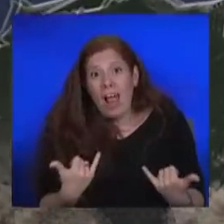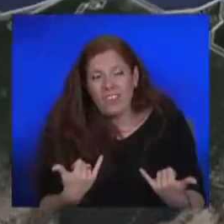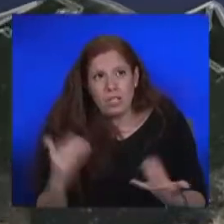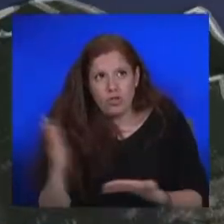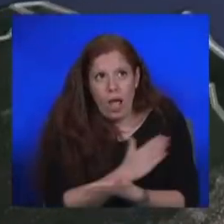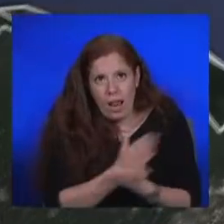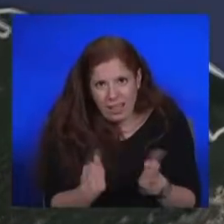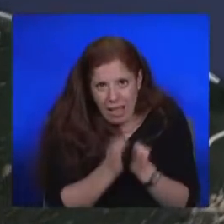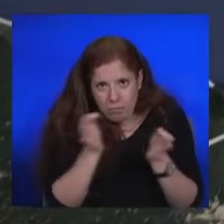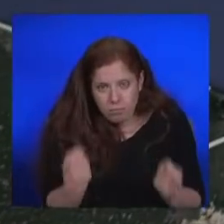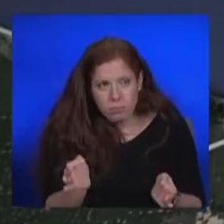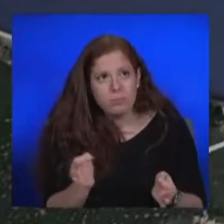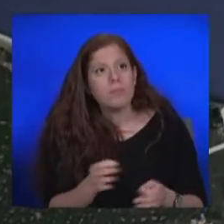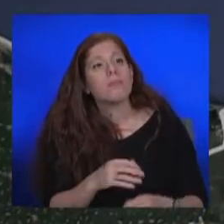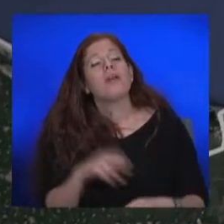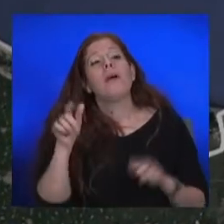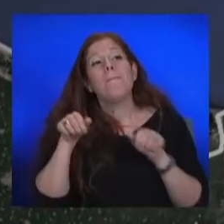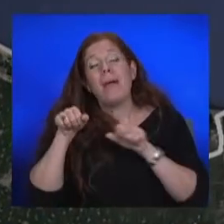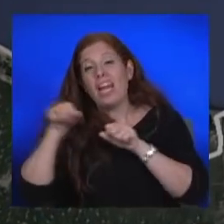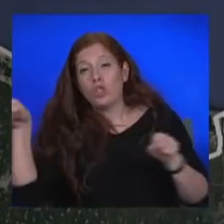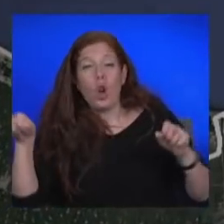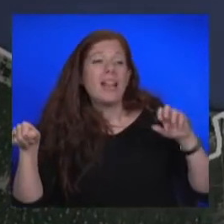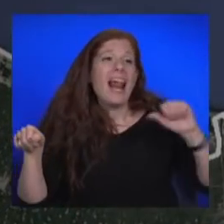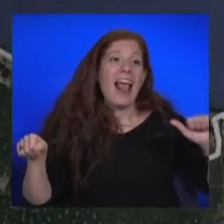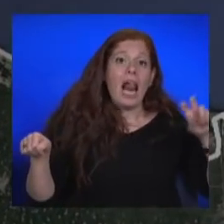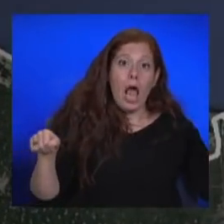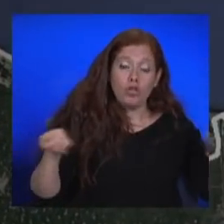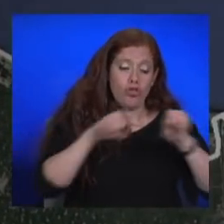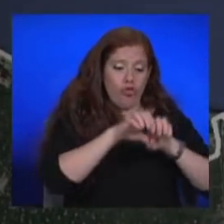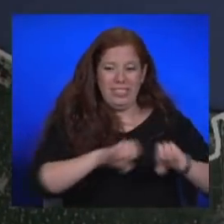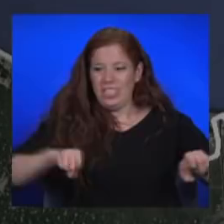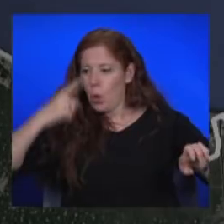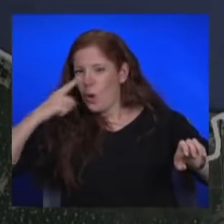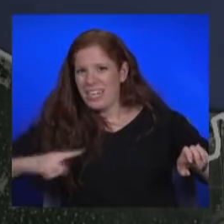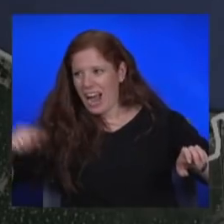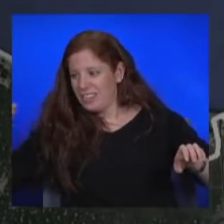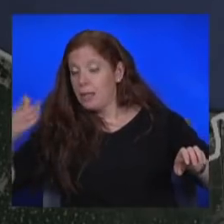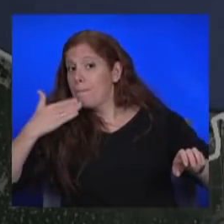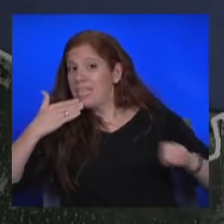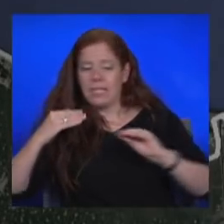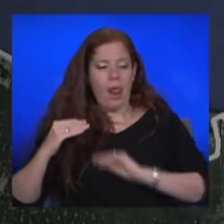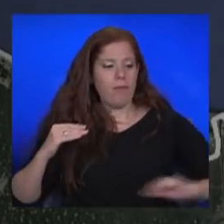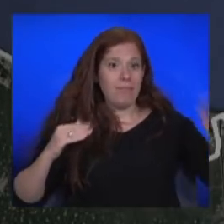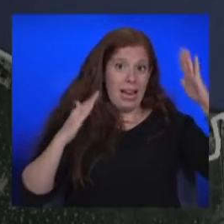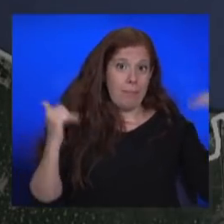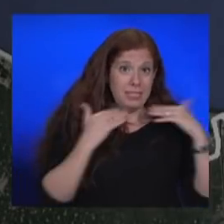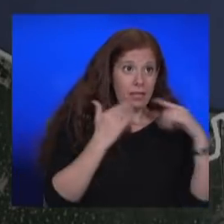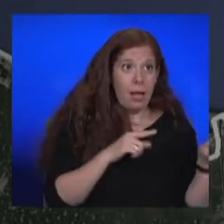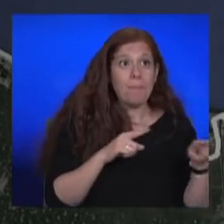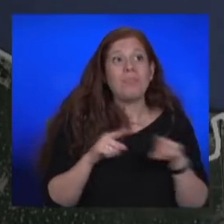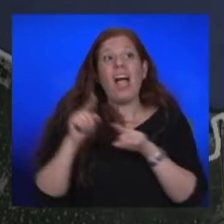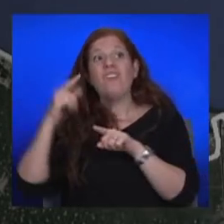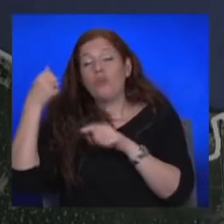בין אשקלון לאלריש מחבר צינור הגז לייצוא למצרים. אלא שהספק הצנרת לאשקלון לא מספיק, ולכן